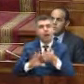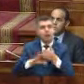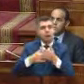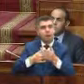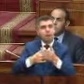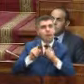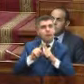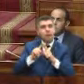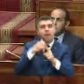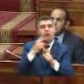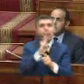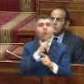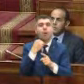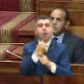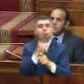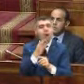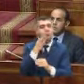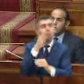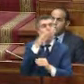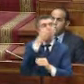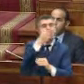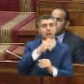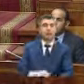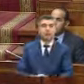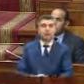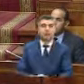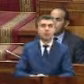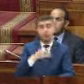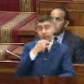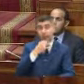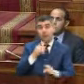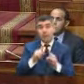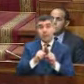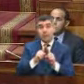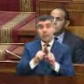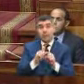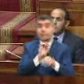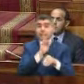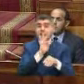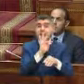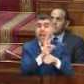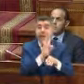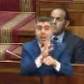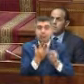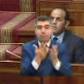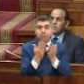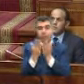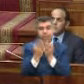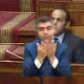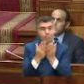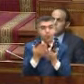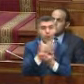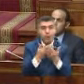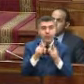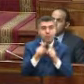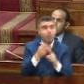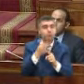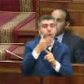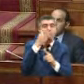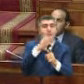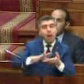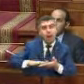تبنيها الحكومه في المستقبل. إنما السيد الوزير، التعليم هو أساس ديال تقدم الشعوب وازدهار الحياة ديالها وبناء المستقبل السعيد